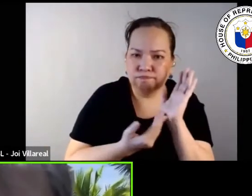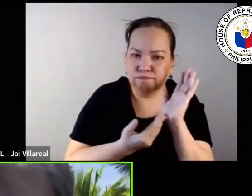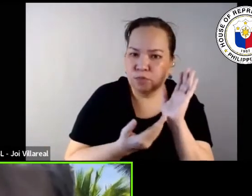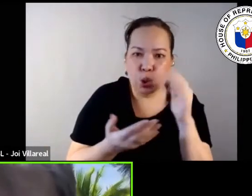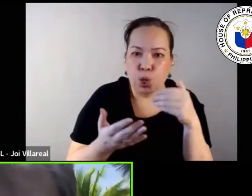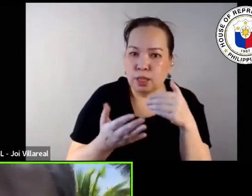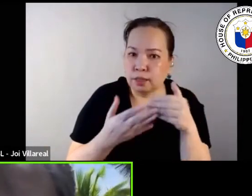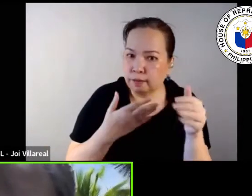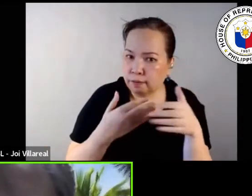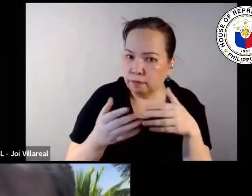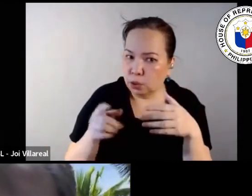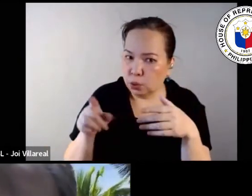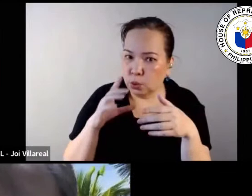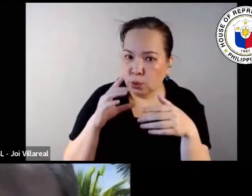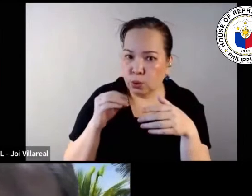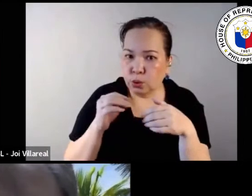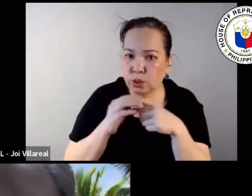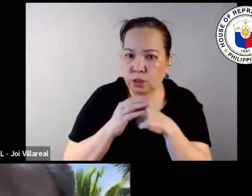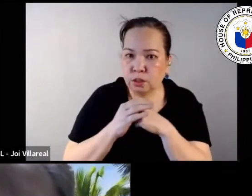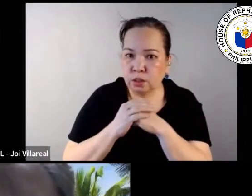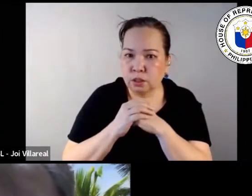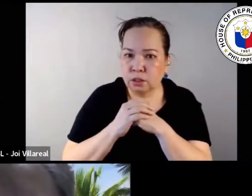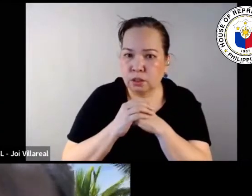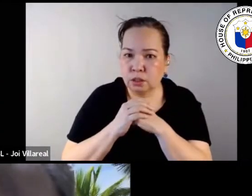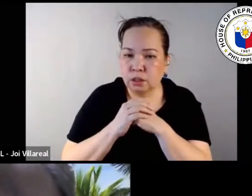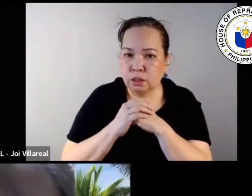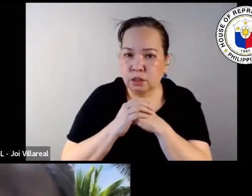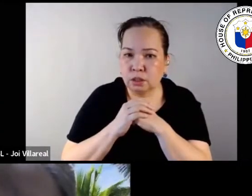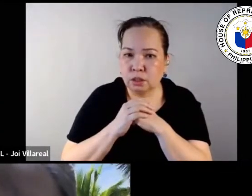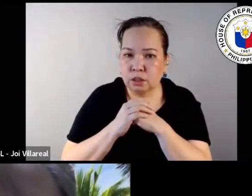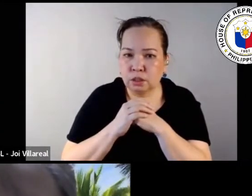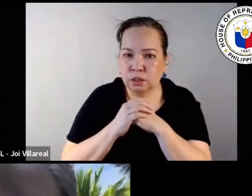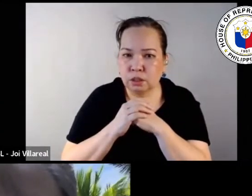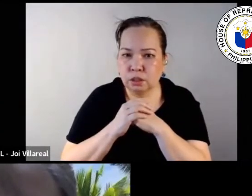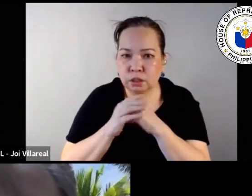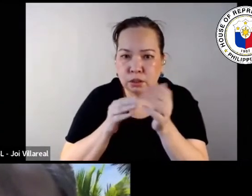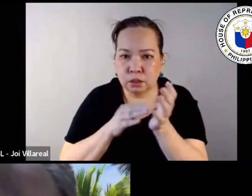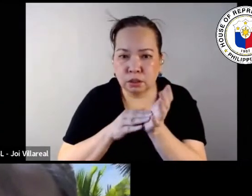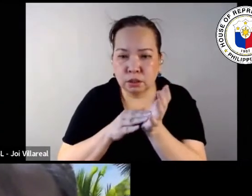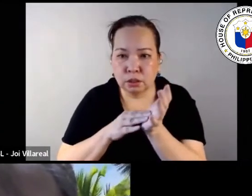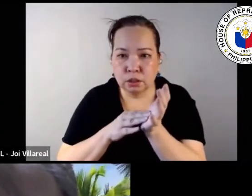kahit yung can you cut him na lang? Mr. Chair.